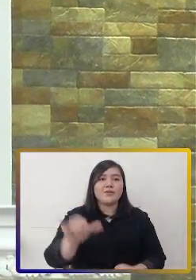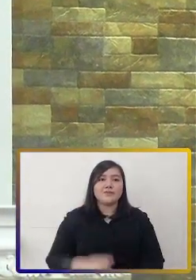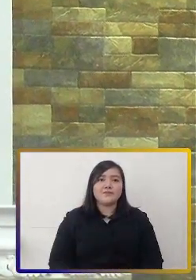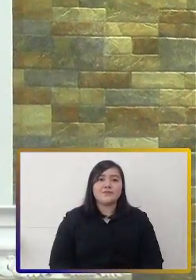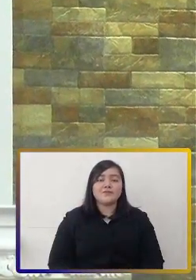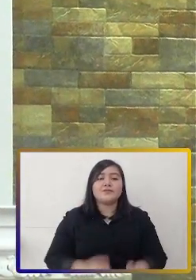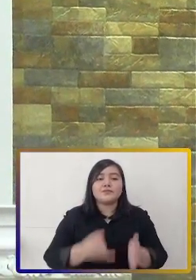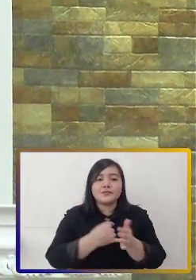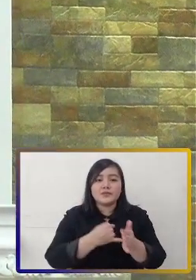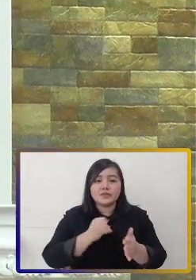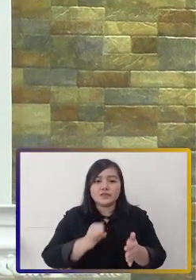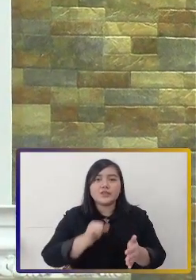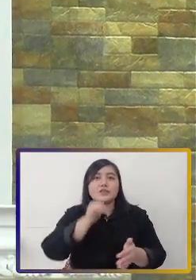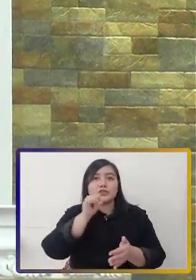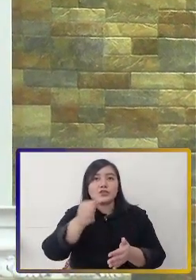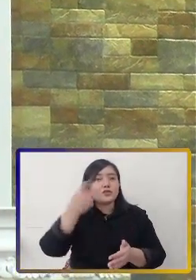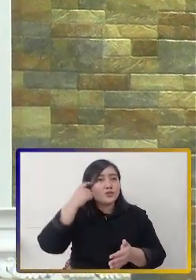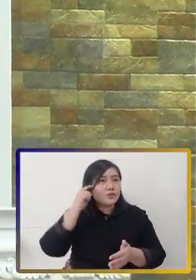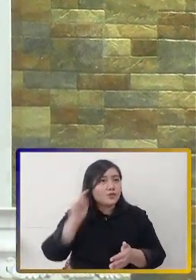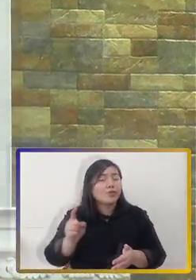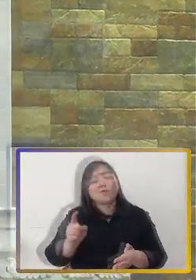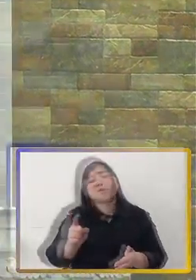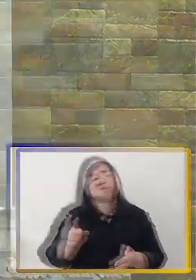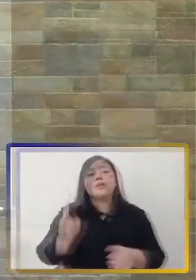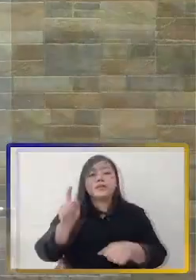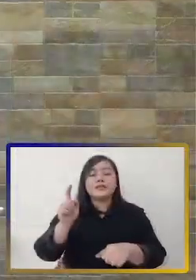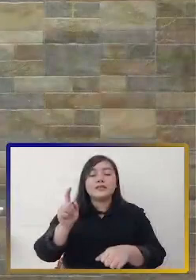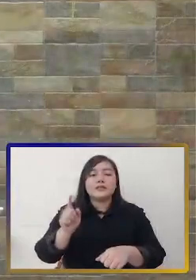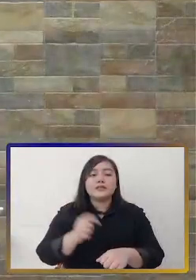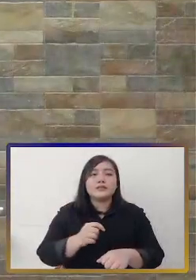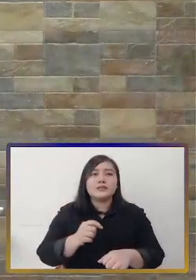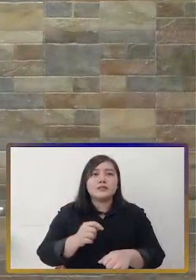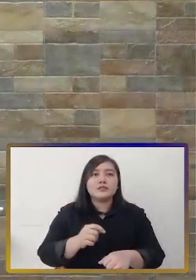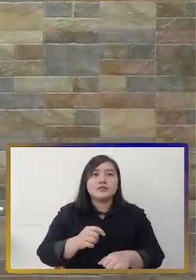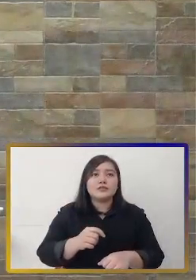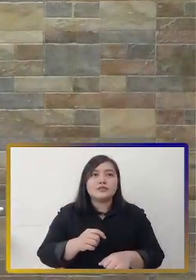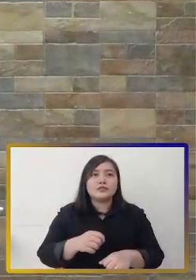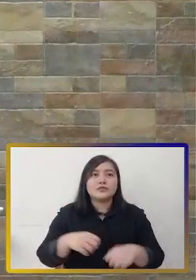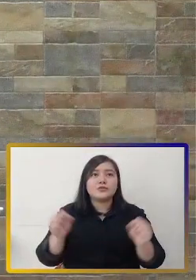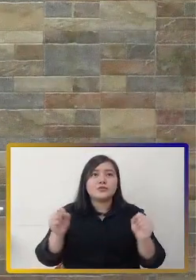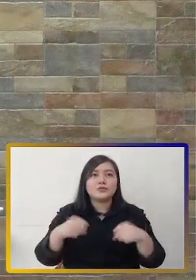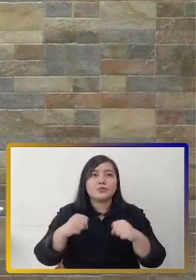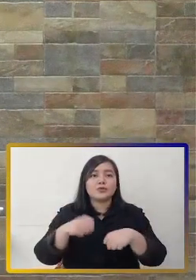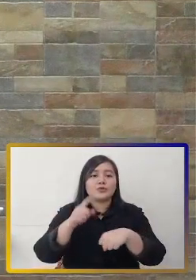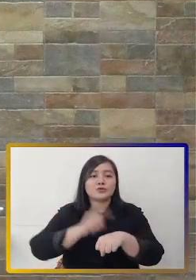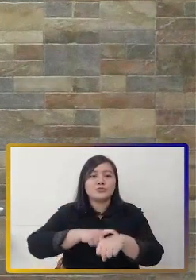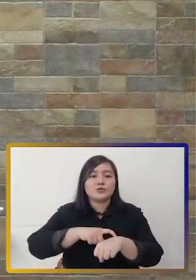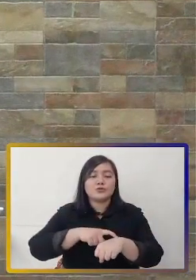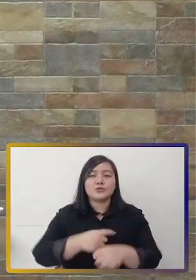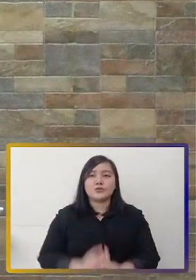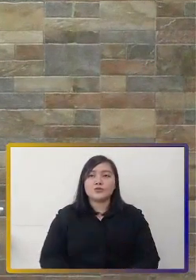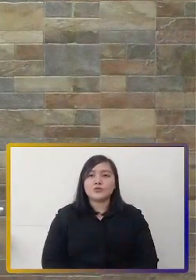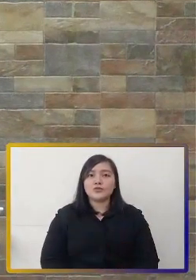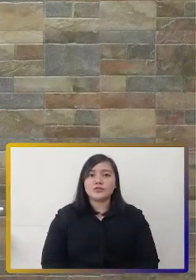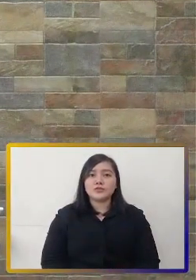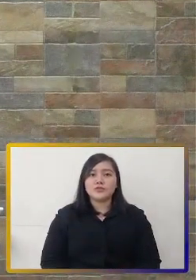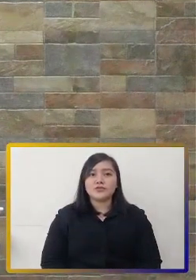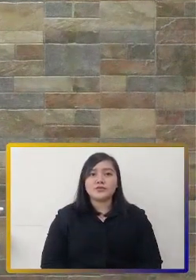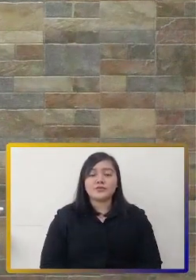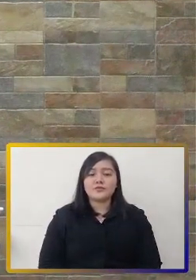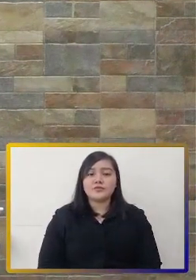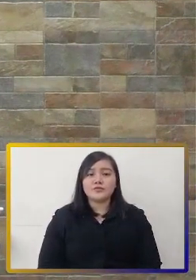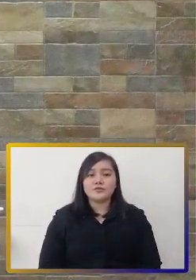is temporary. Okay? It is temporary. So mga kapatid, kaya ko po sinasabi sa inyo yan, temporary po yan